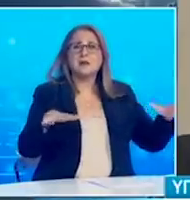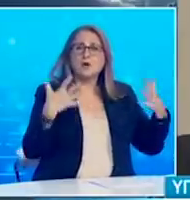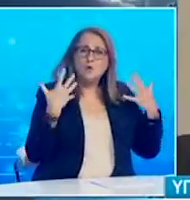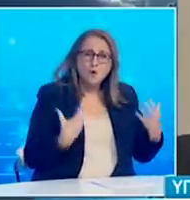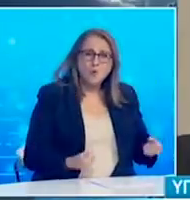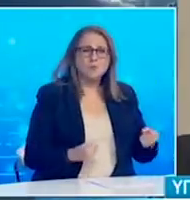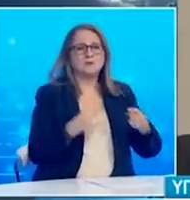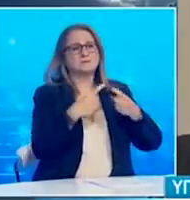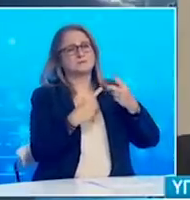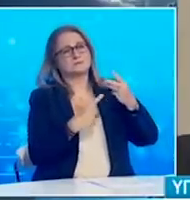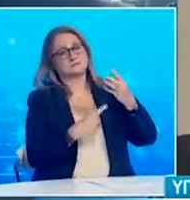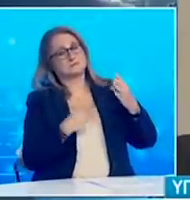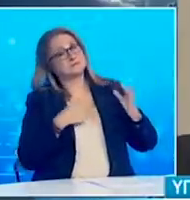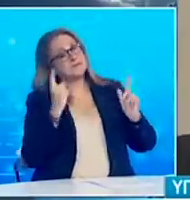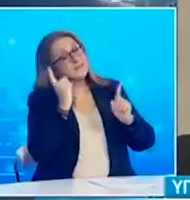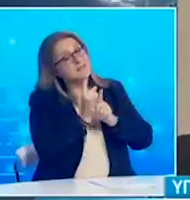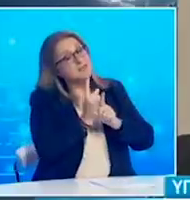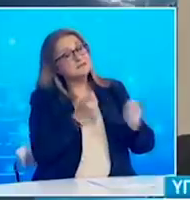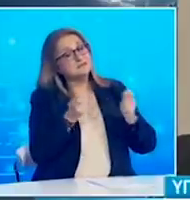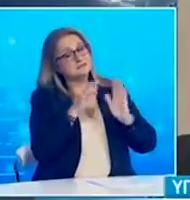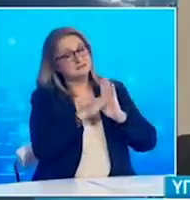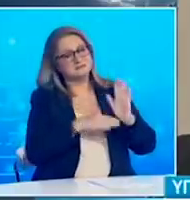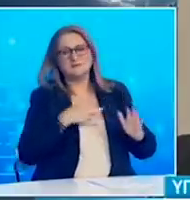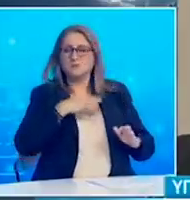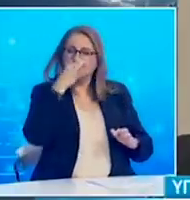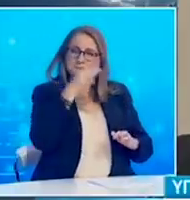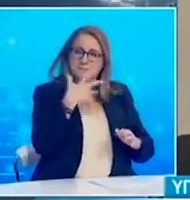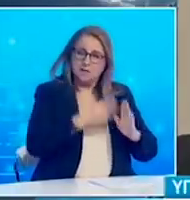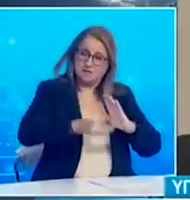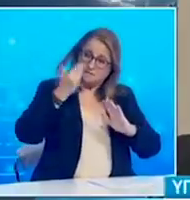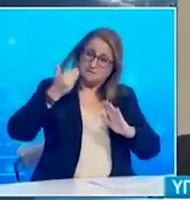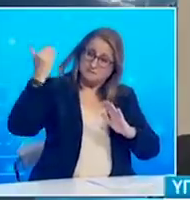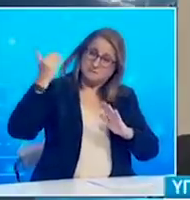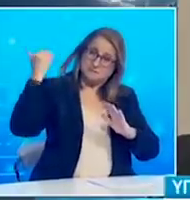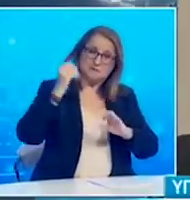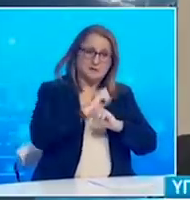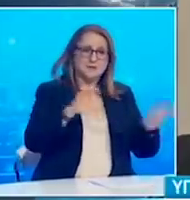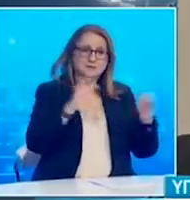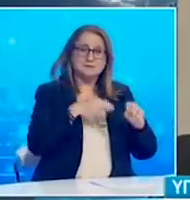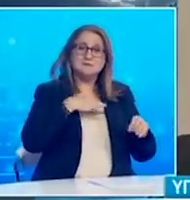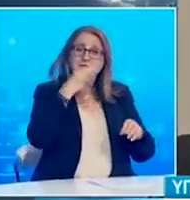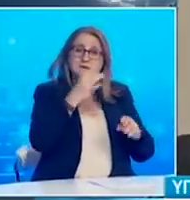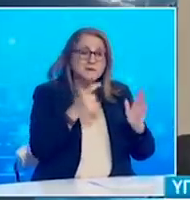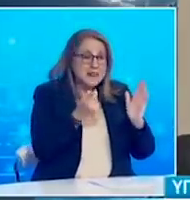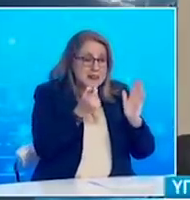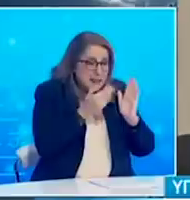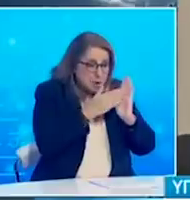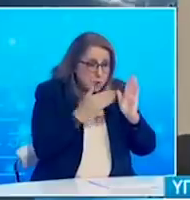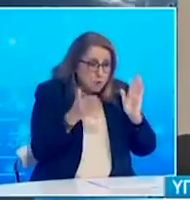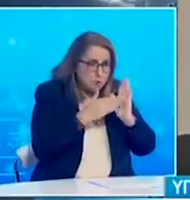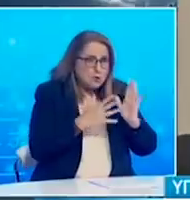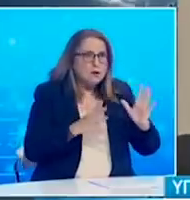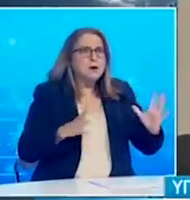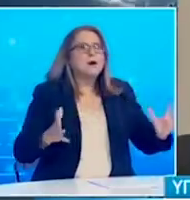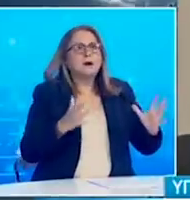είχαμε πει πολλές φορές στις προηγούμενες ενημερώσεις, ότι σε σύντομο χρονικό διάστημα καταφέραμε και κάναμε πάρα